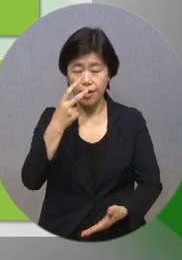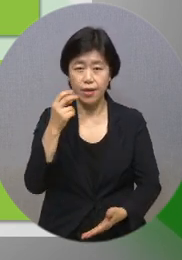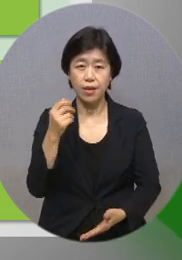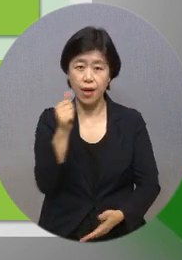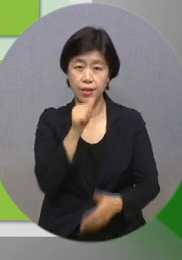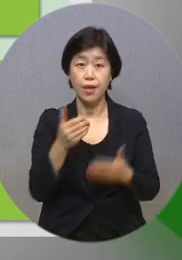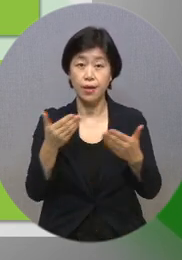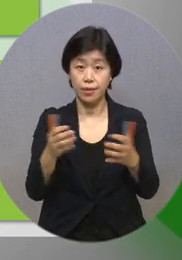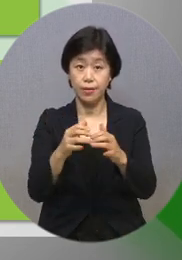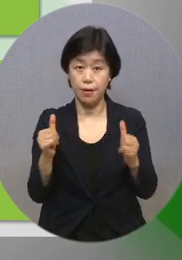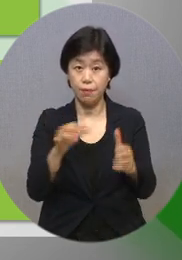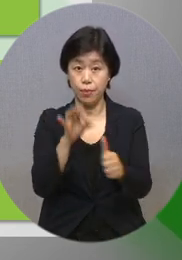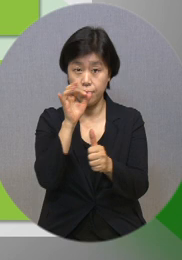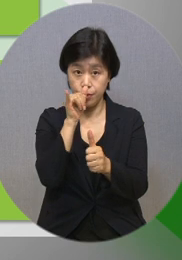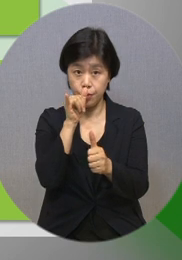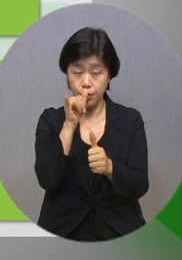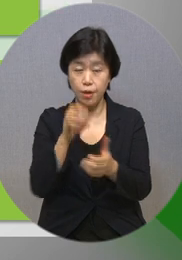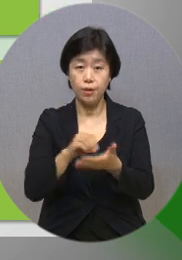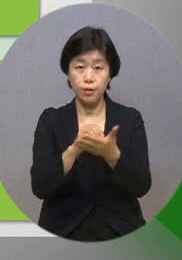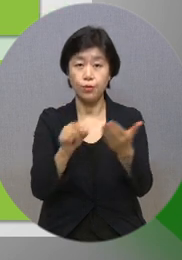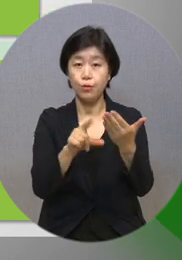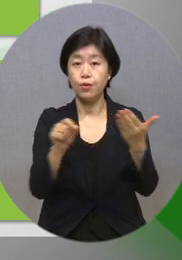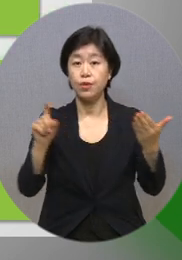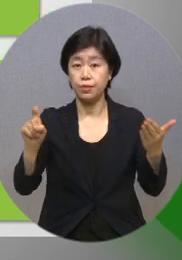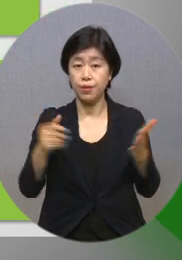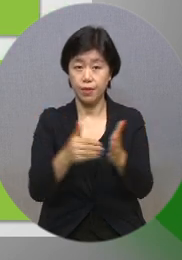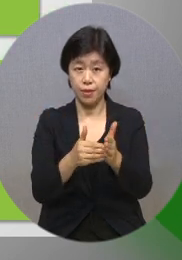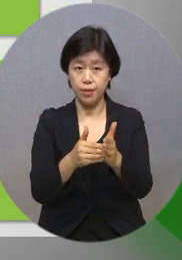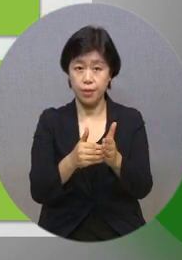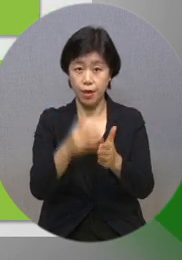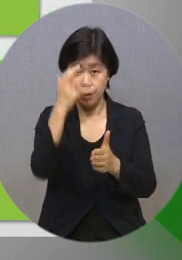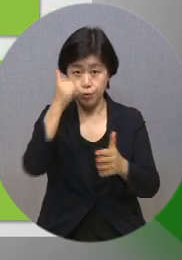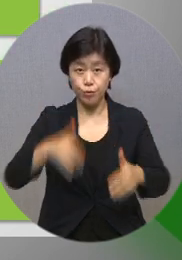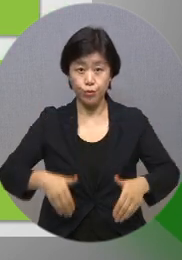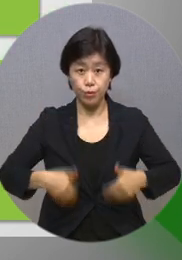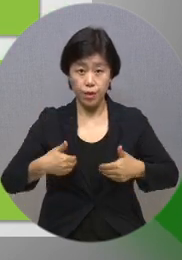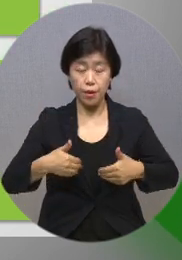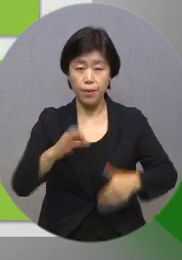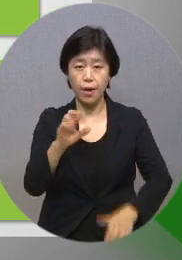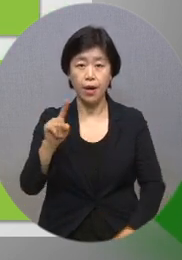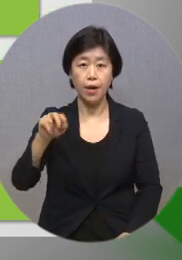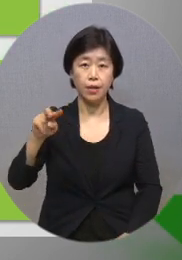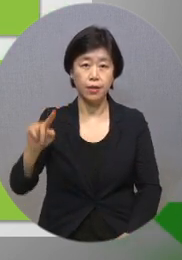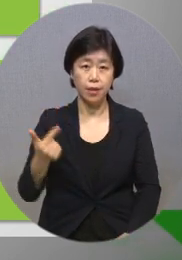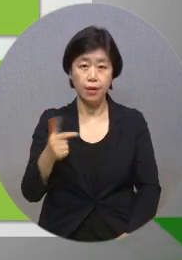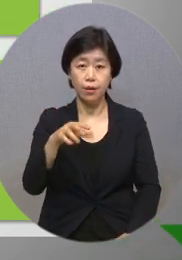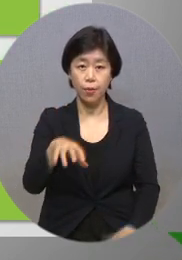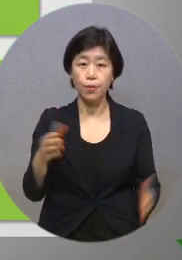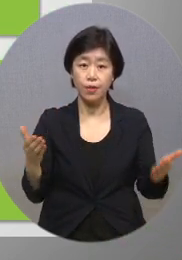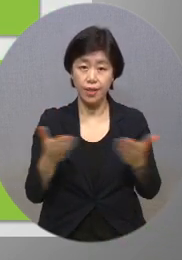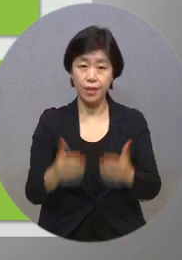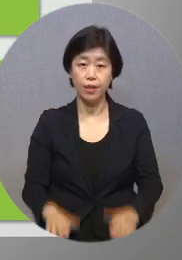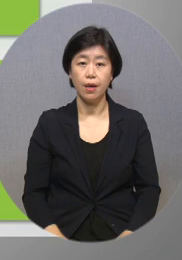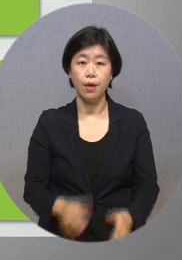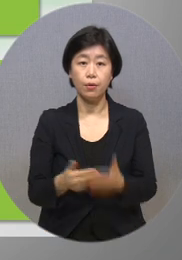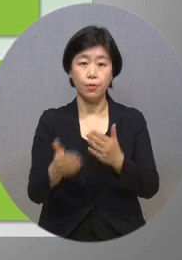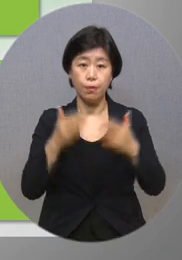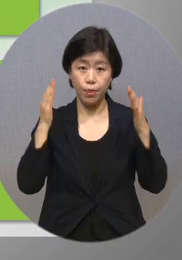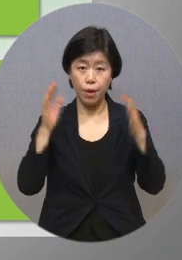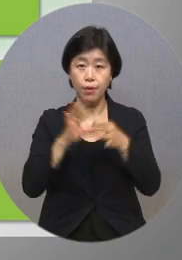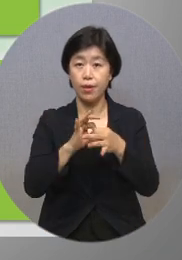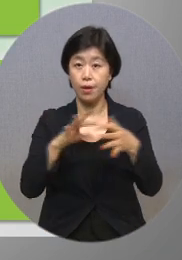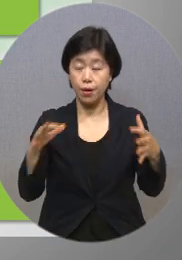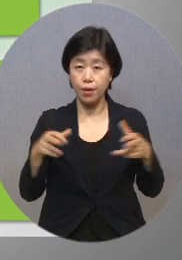근무지는 충청남도 아산시입니다. 경력과 학력은 무관하며 상용직을 채용합니다. 장애인만